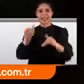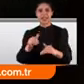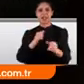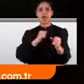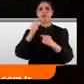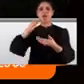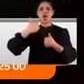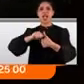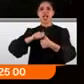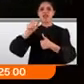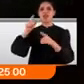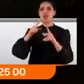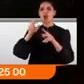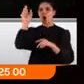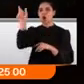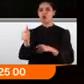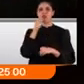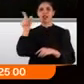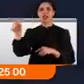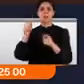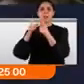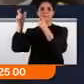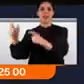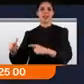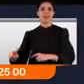eşi Oğuzcan Yararcan da Bahreyn'den kalkış yaptı.